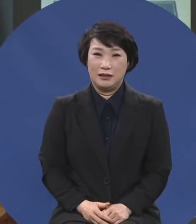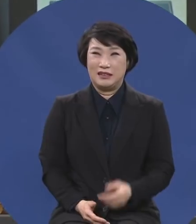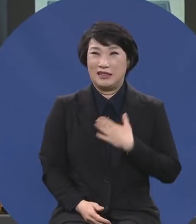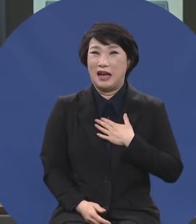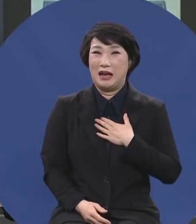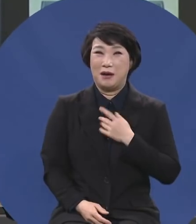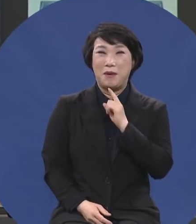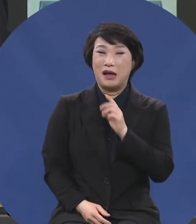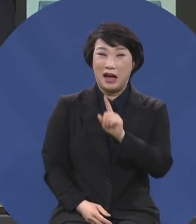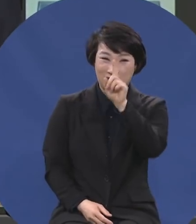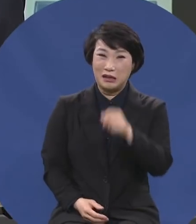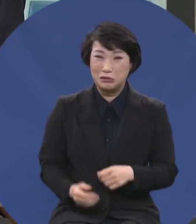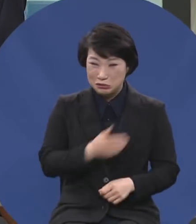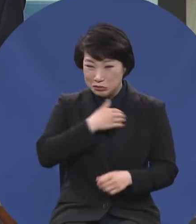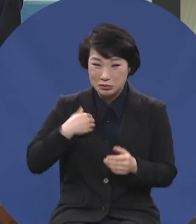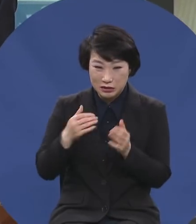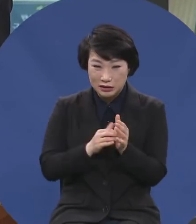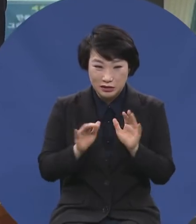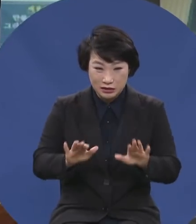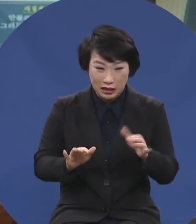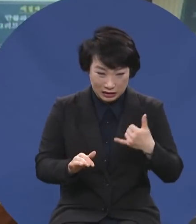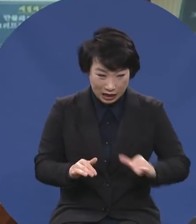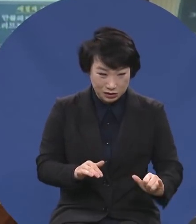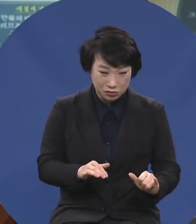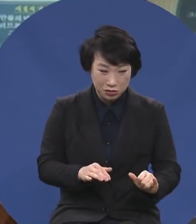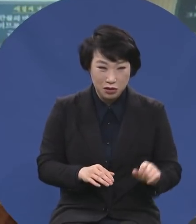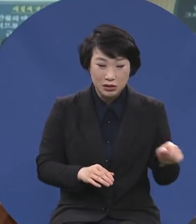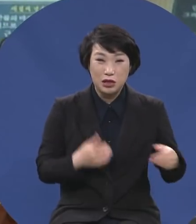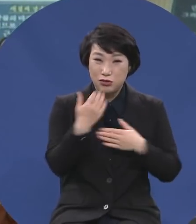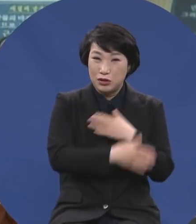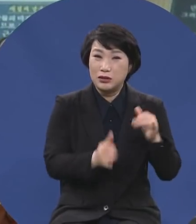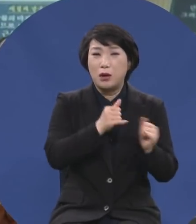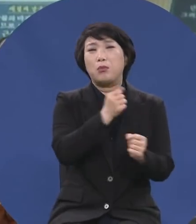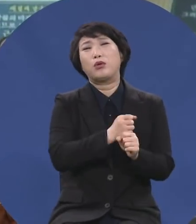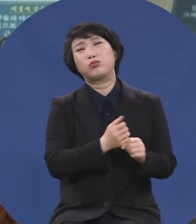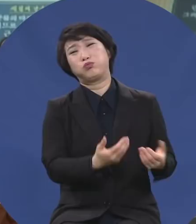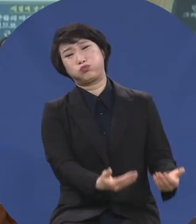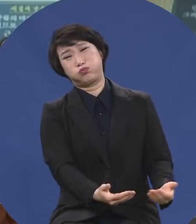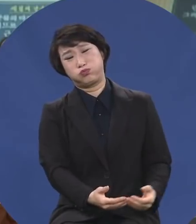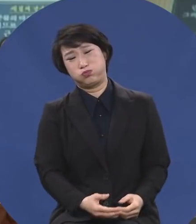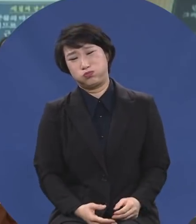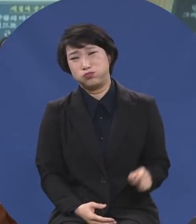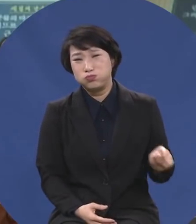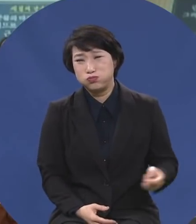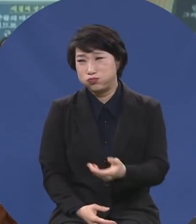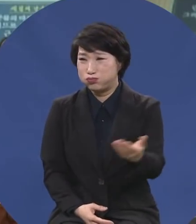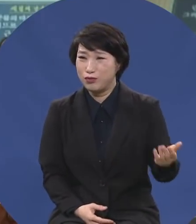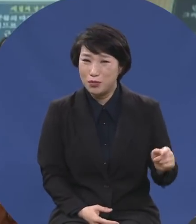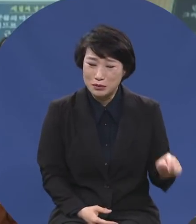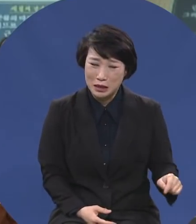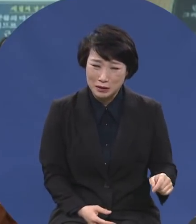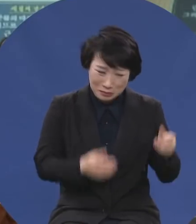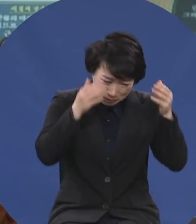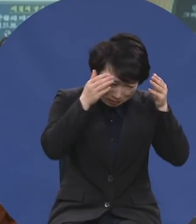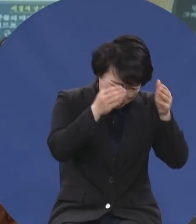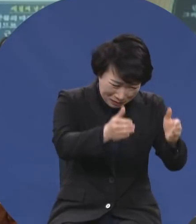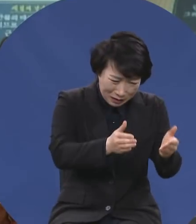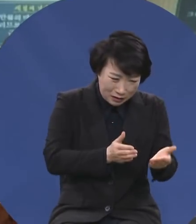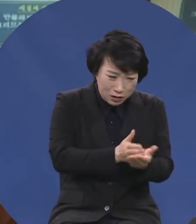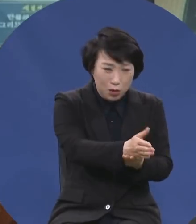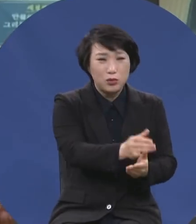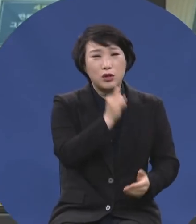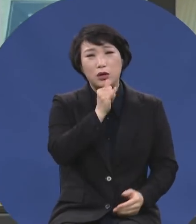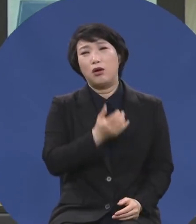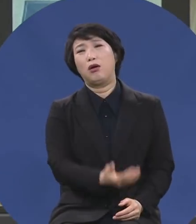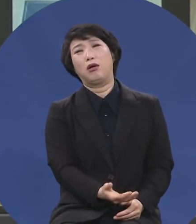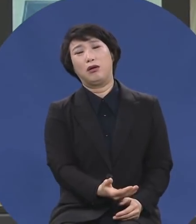나만 부족한데 자식까지. 응? 여기에 아주 골무라고 몰두고 있지